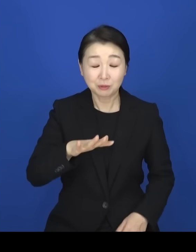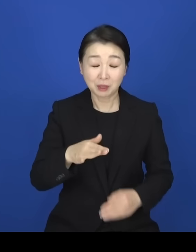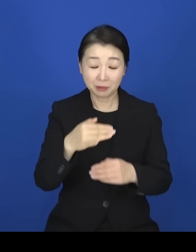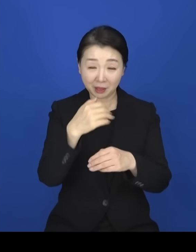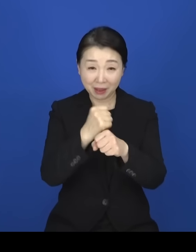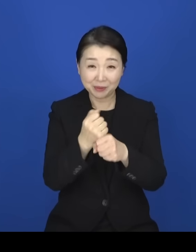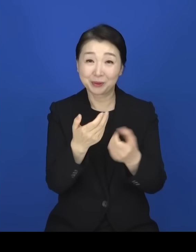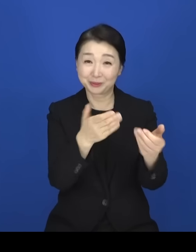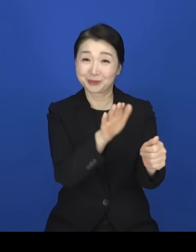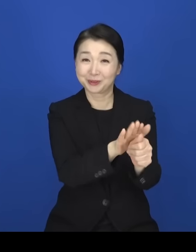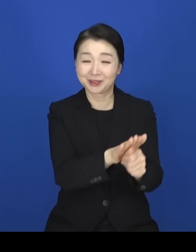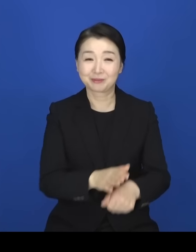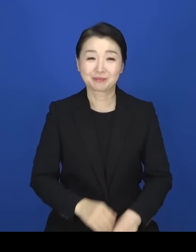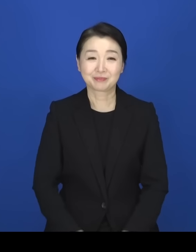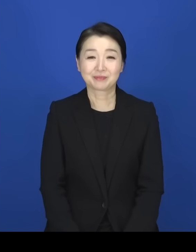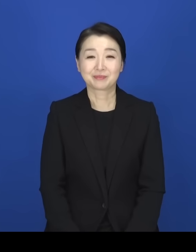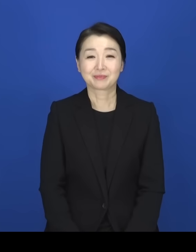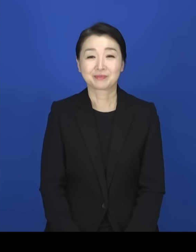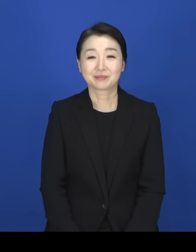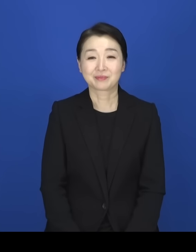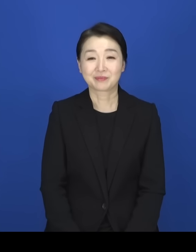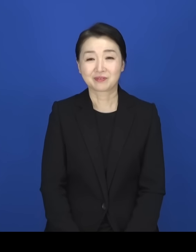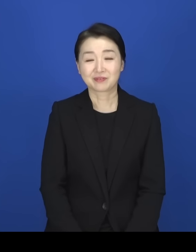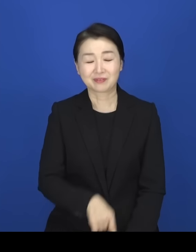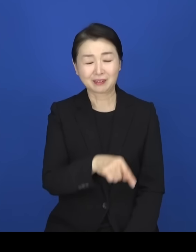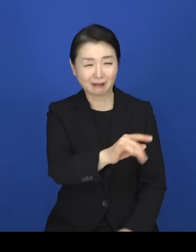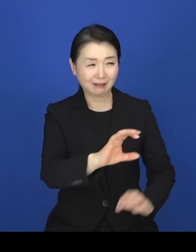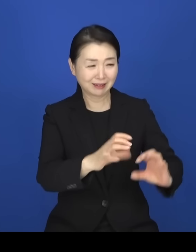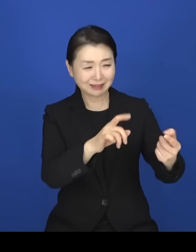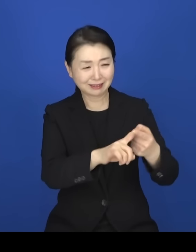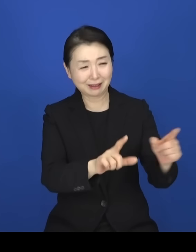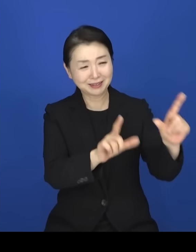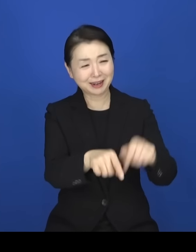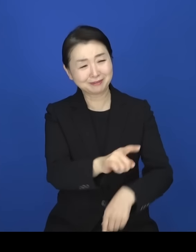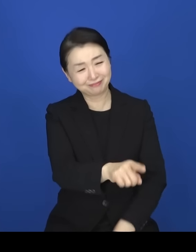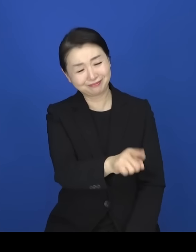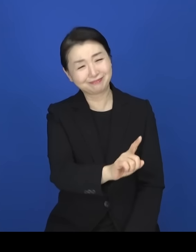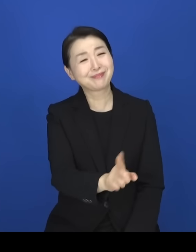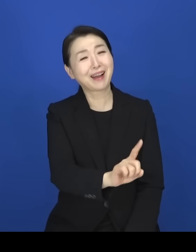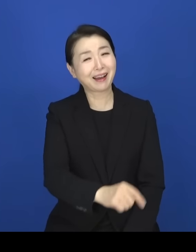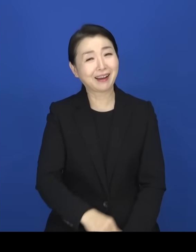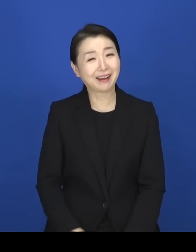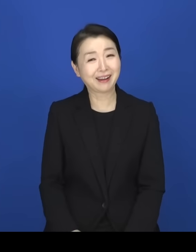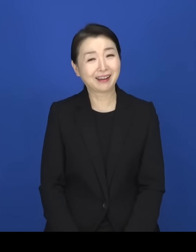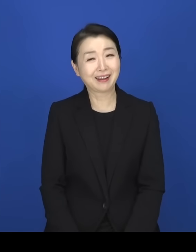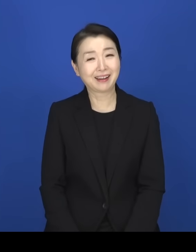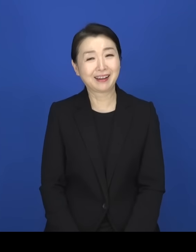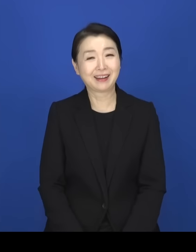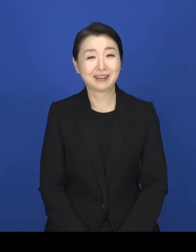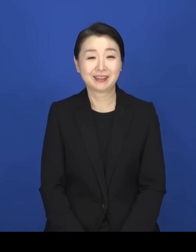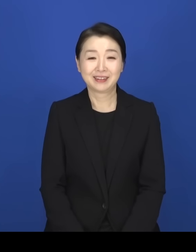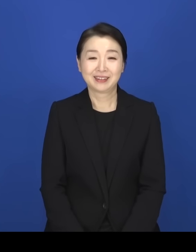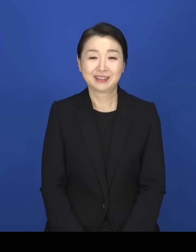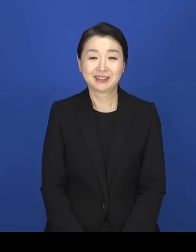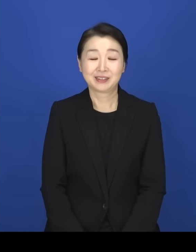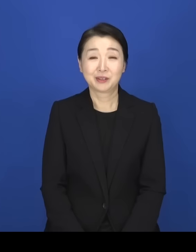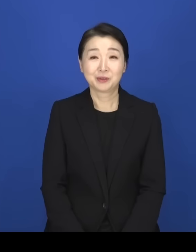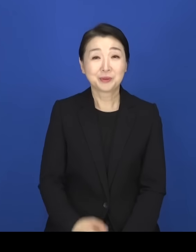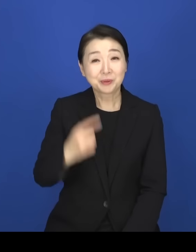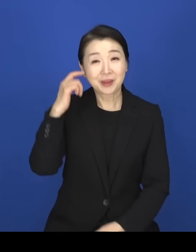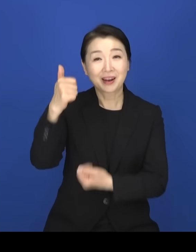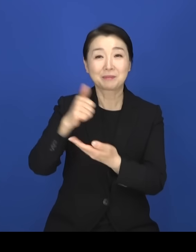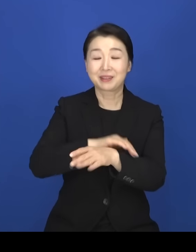만들어 드렸어요. 예. 제가 사실은 아직까지만이 세속적이네요. 네. 정정 아무 상관이 없는데. 아니 그래도 예. 그만큼 이제 잘 보이고